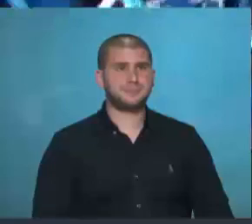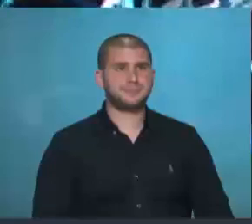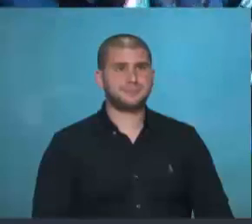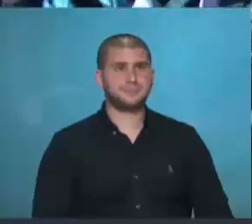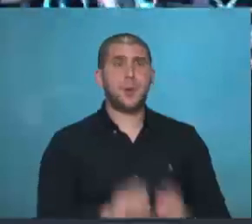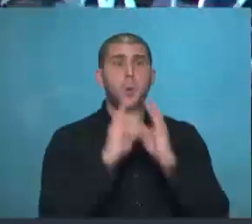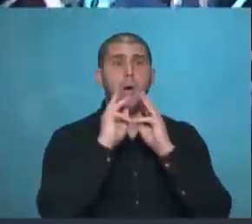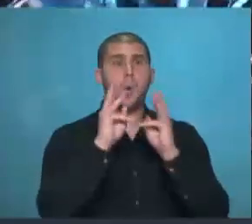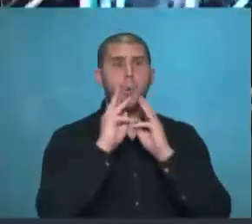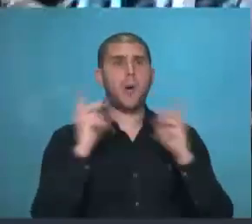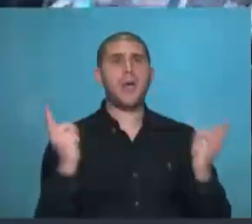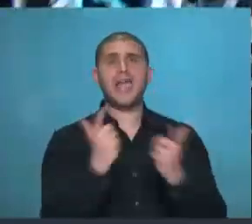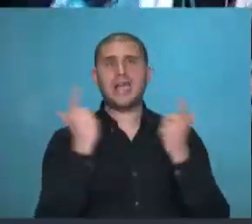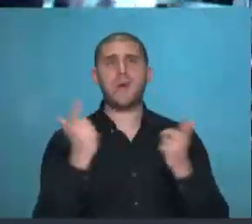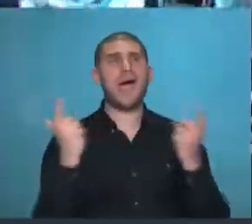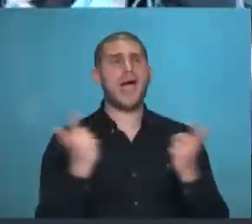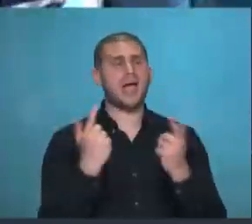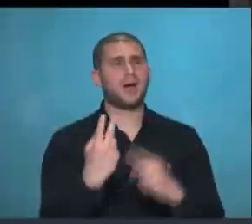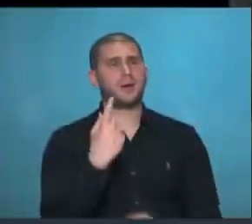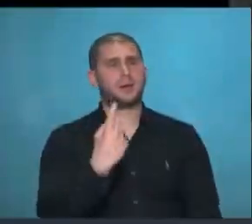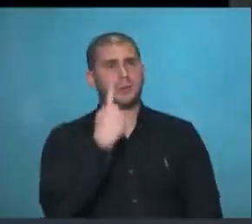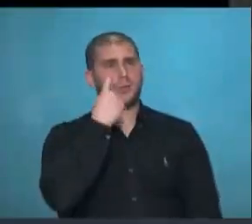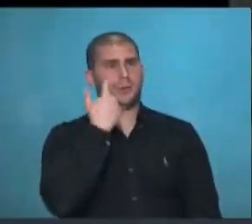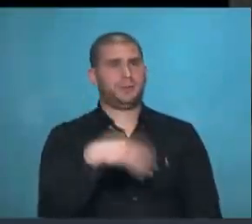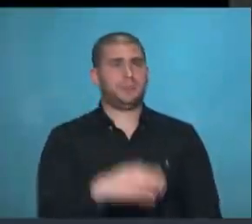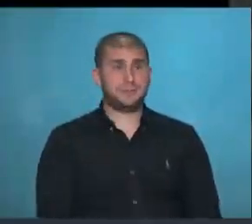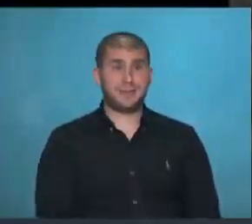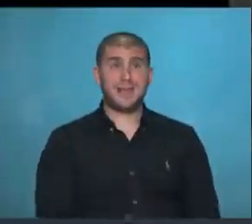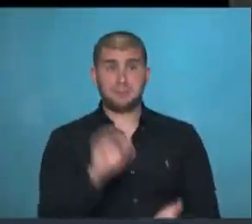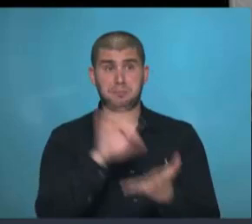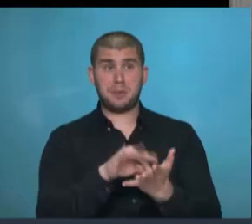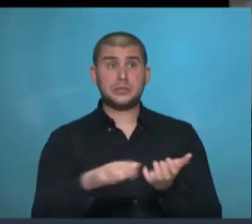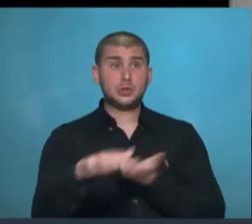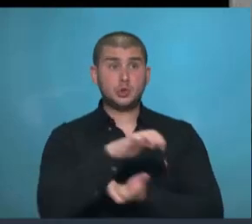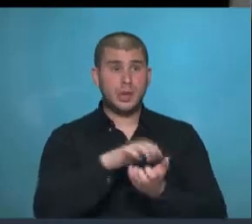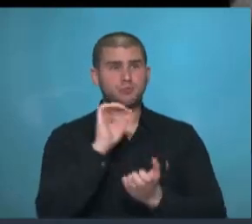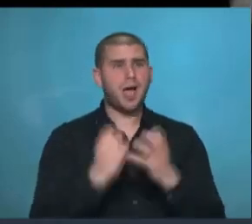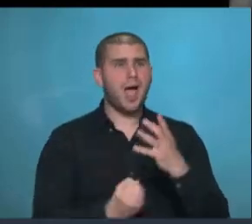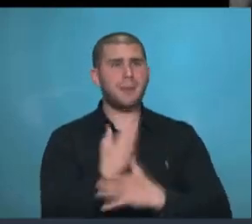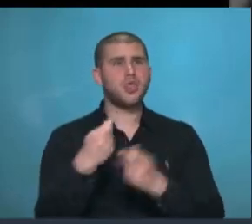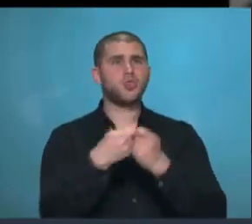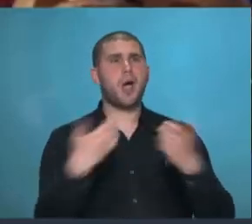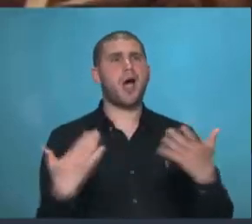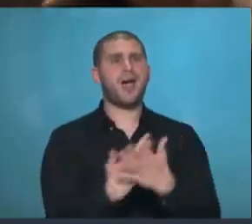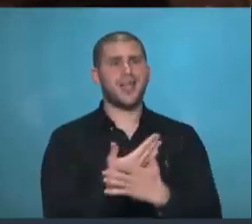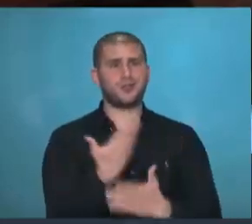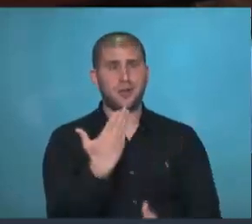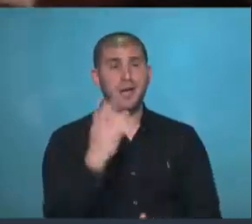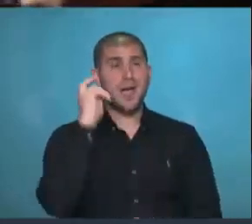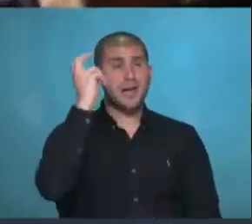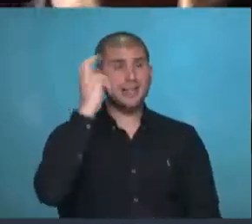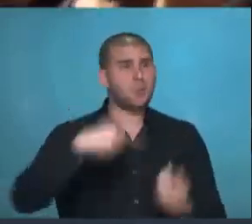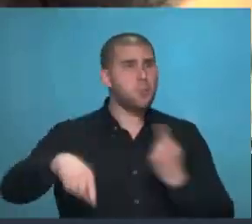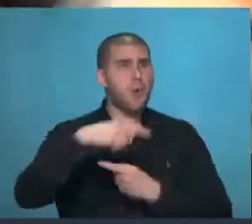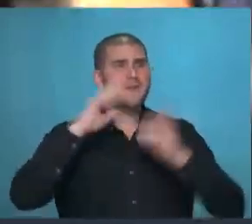וואו, איזה אירוע. חגיגה לעיניים. הרגעים הסוערים האלה של הקמת תנועה חדשה. בני גנץ